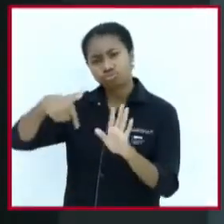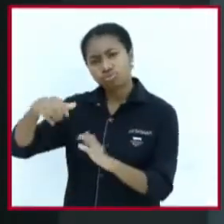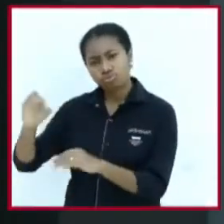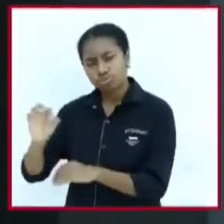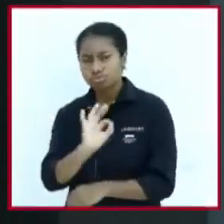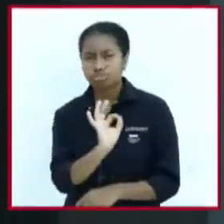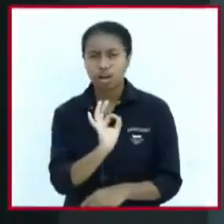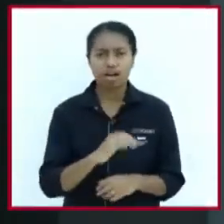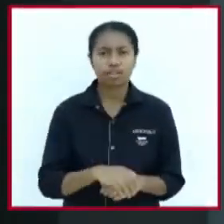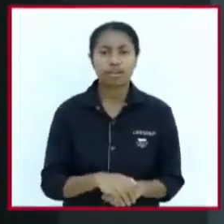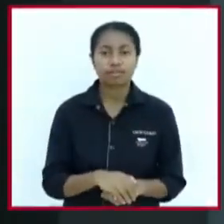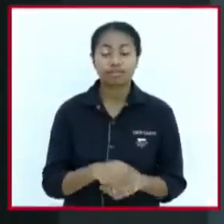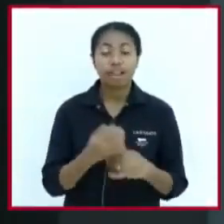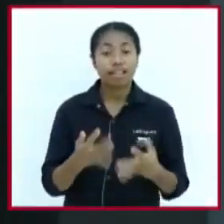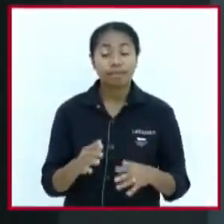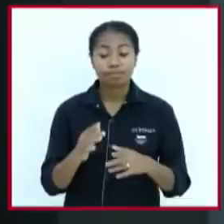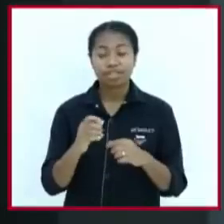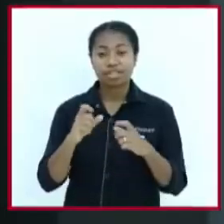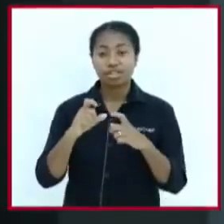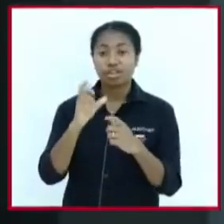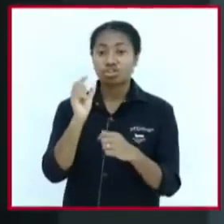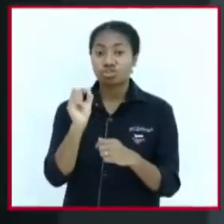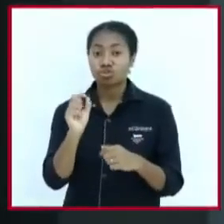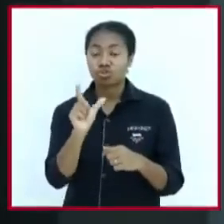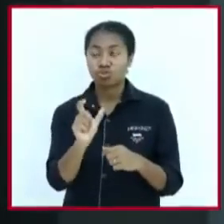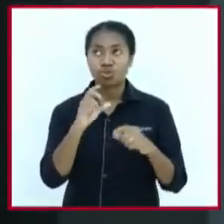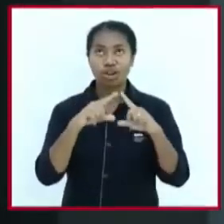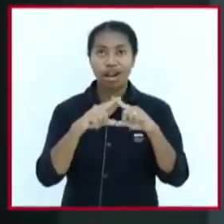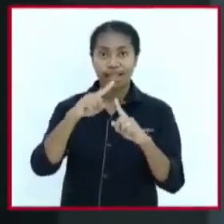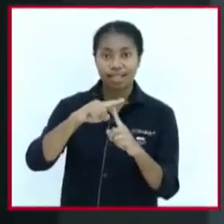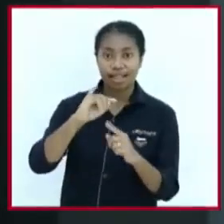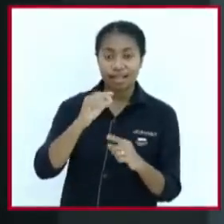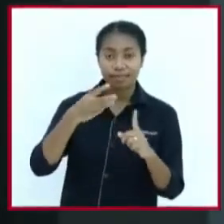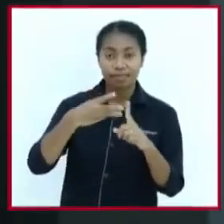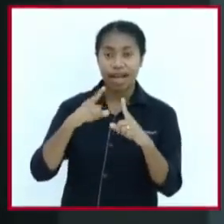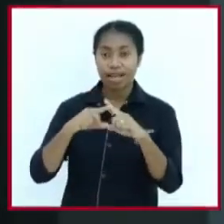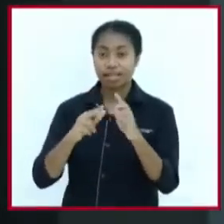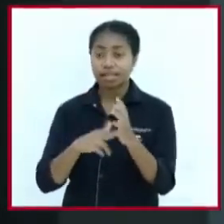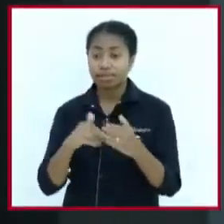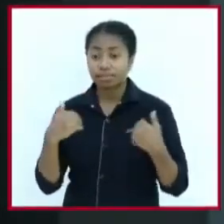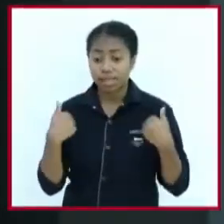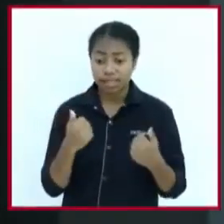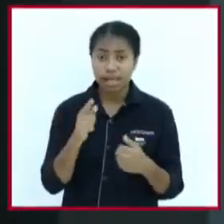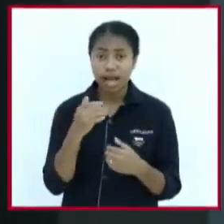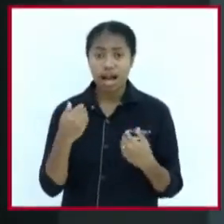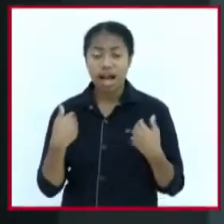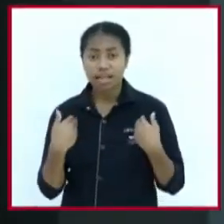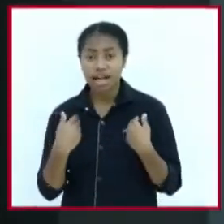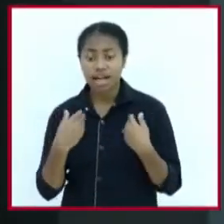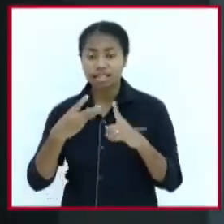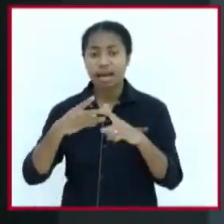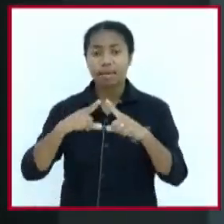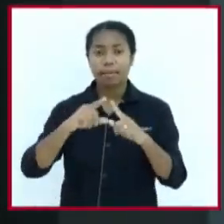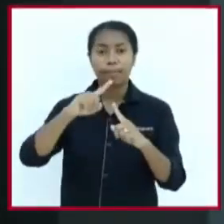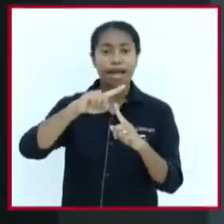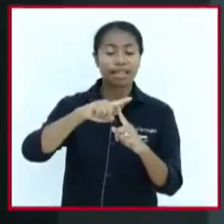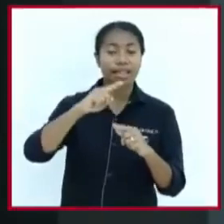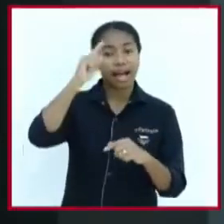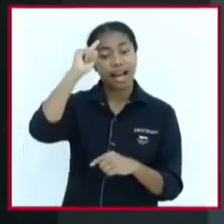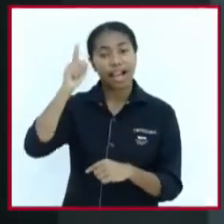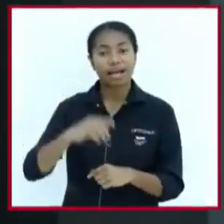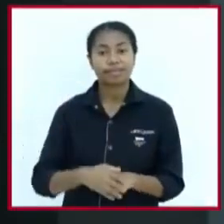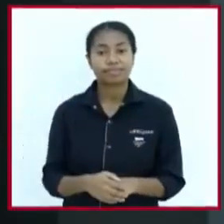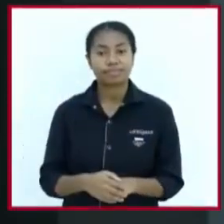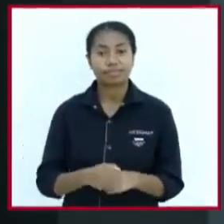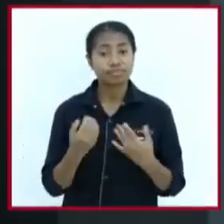surat Ibrani itu masih menyinggung ada bait Allah dan tidak ada pembicaraan apa-apa tentang kehancuran bait Allah seandainya